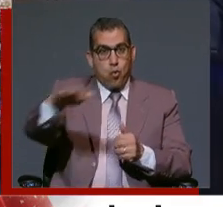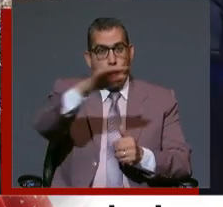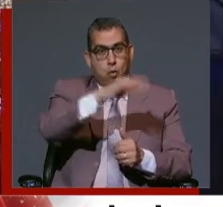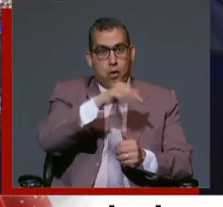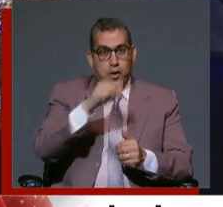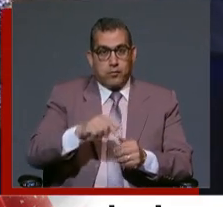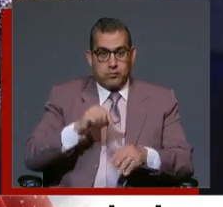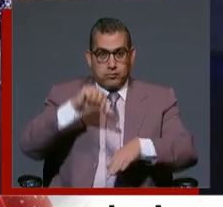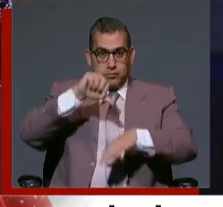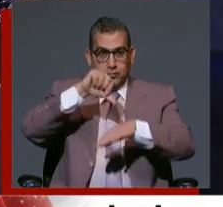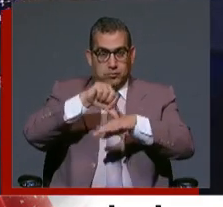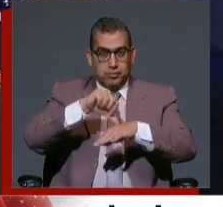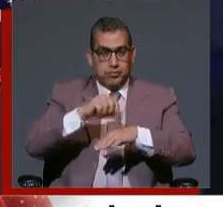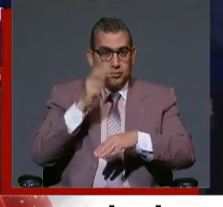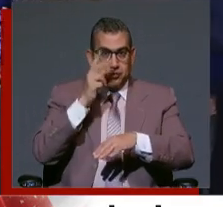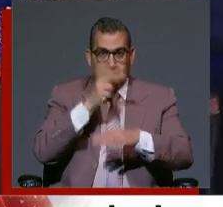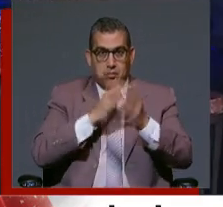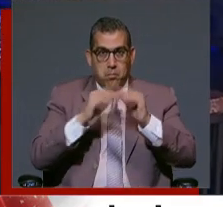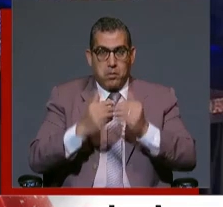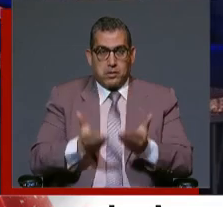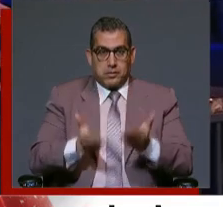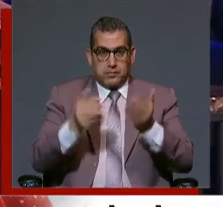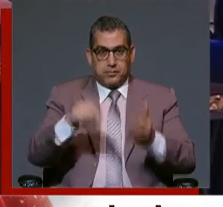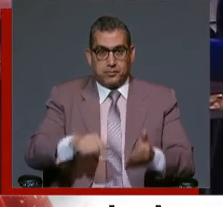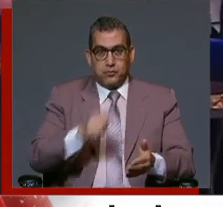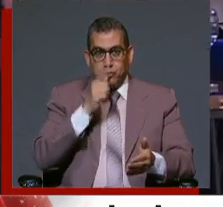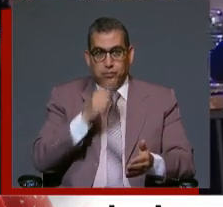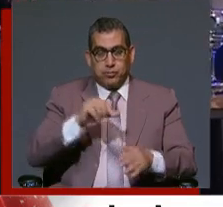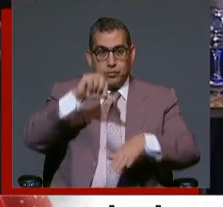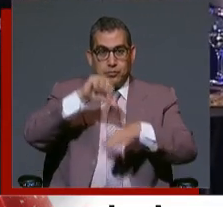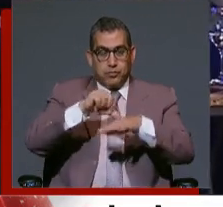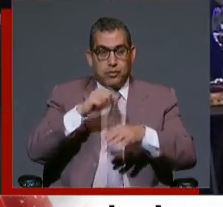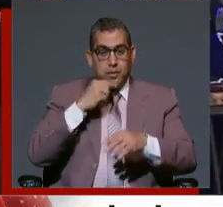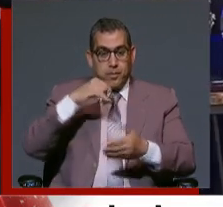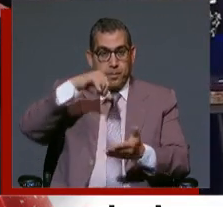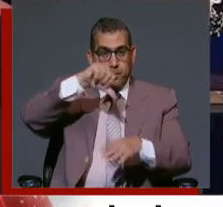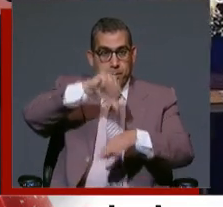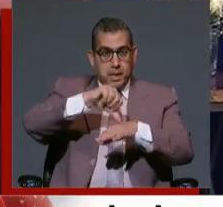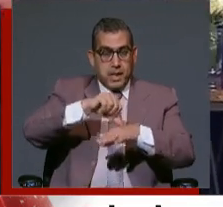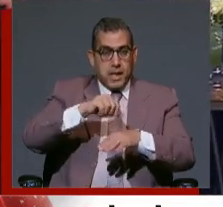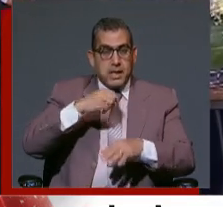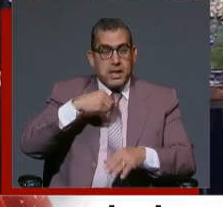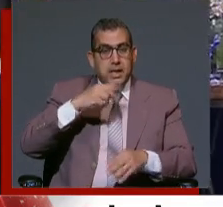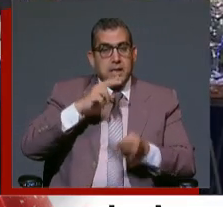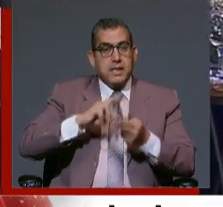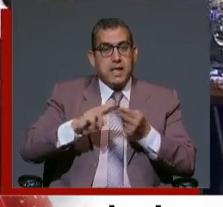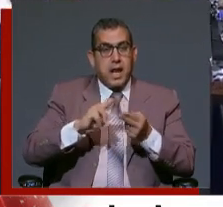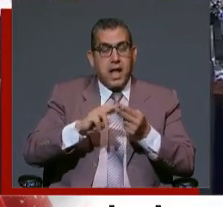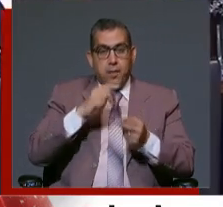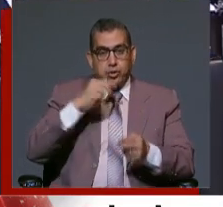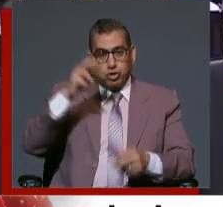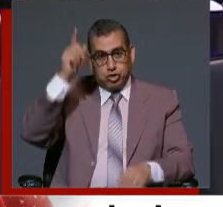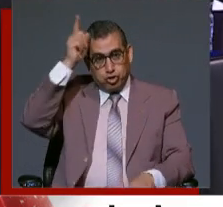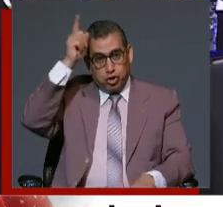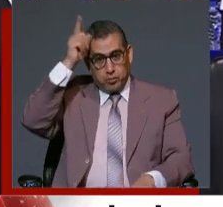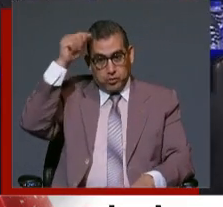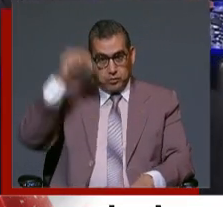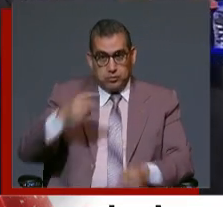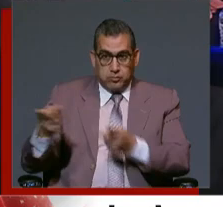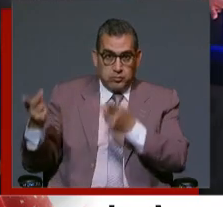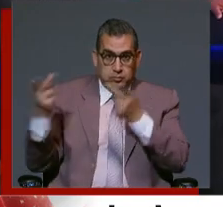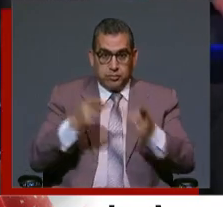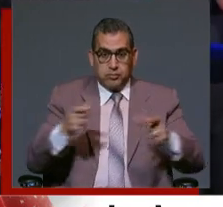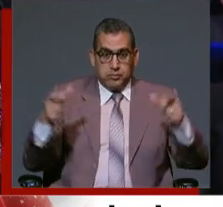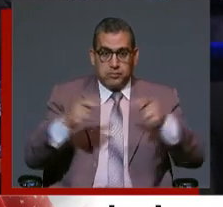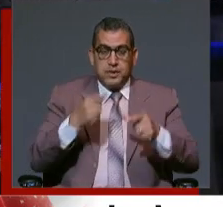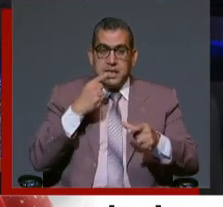مهد الحضارات مصر في مدينة السلام شرم الشيخ التي تستضيف الاجتماعات